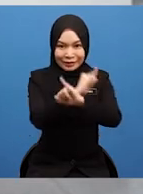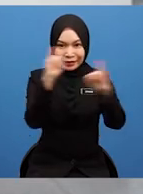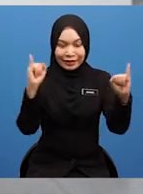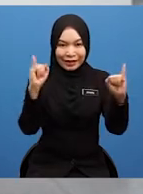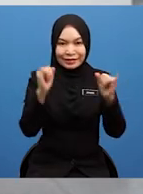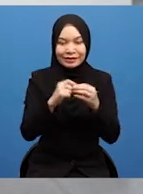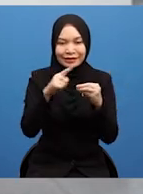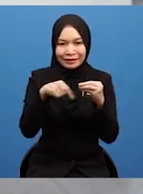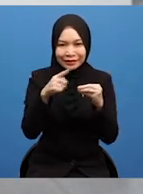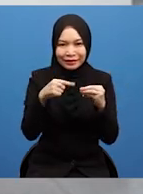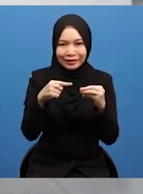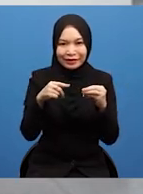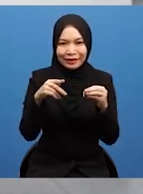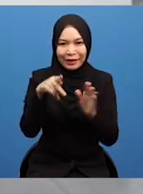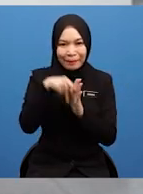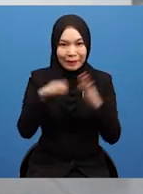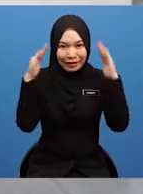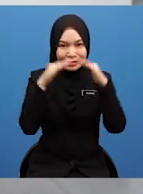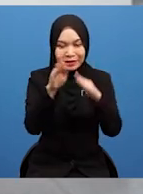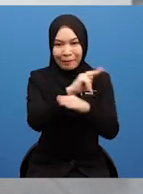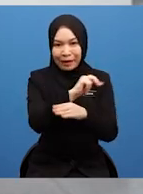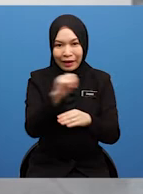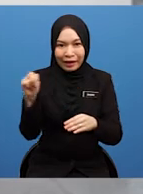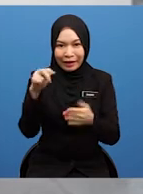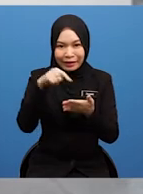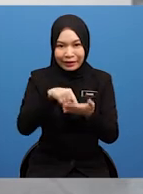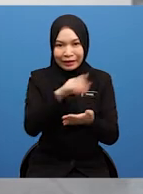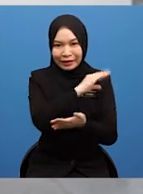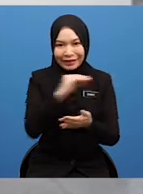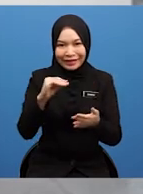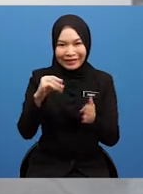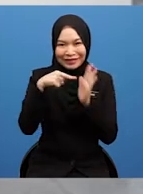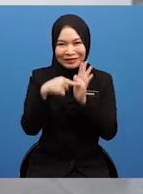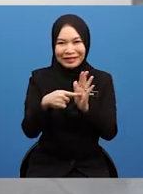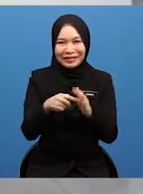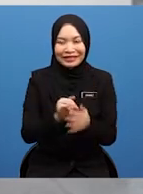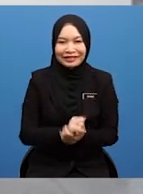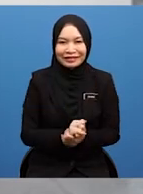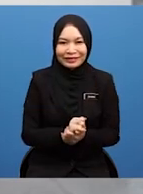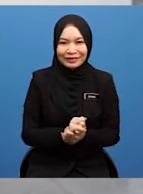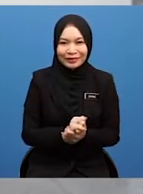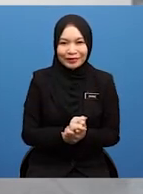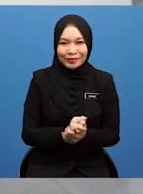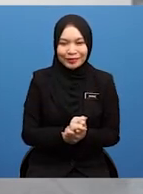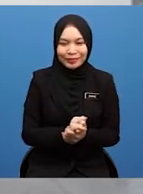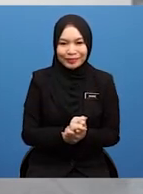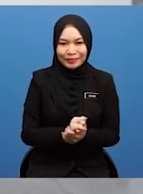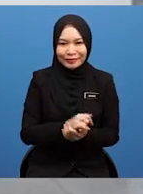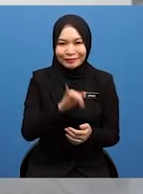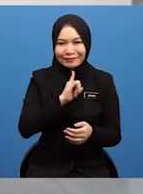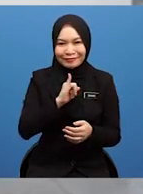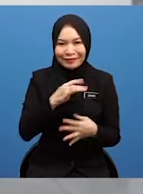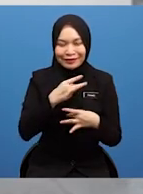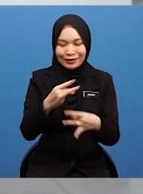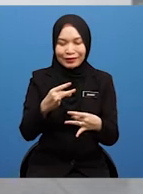dan juga persembahan ini dari cedong semua mati sah-sah terucap naik kira-kira menyanyi